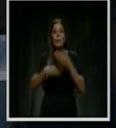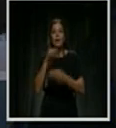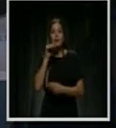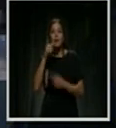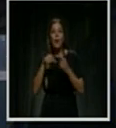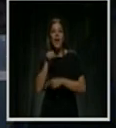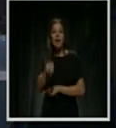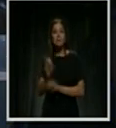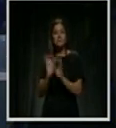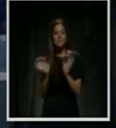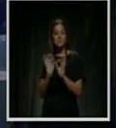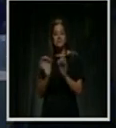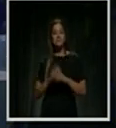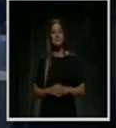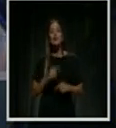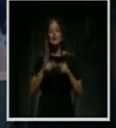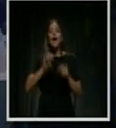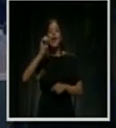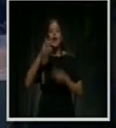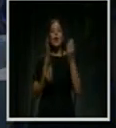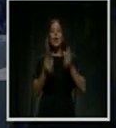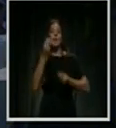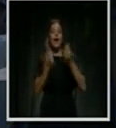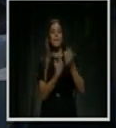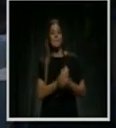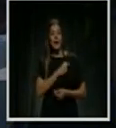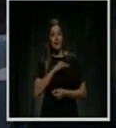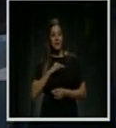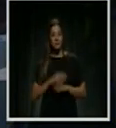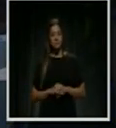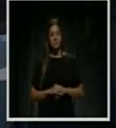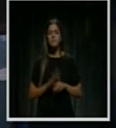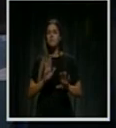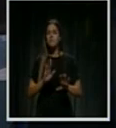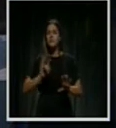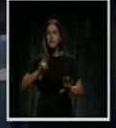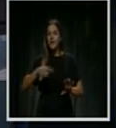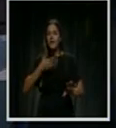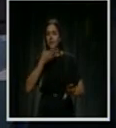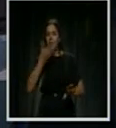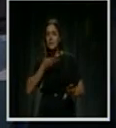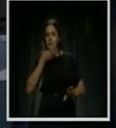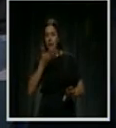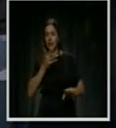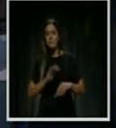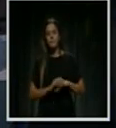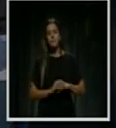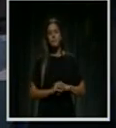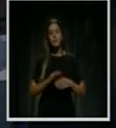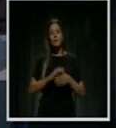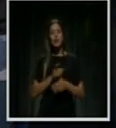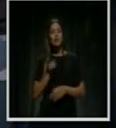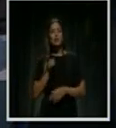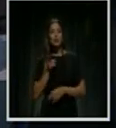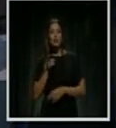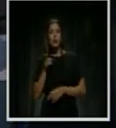tidħol l-ekonomija tal-pajjiż? By the way, ħanerġa' nirreferi għal tad-drenaġġ tal-baħar għax qal illi għax